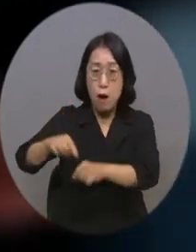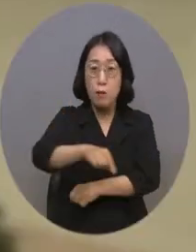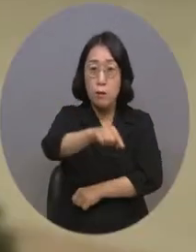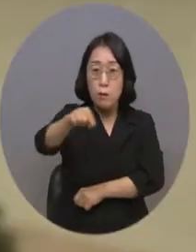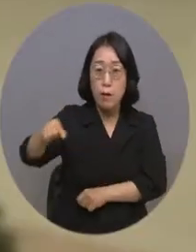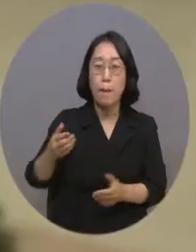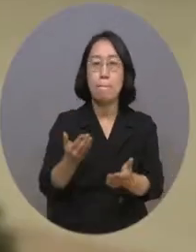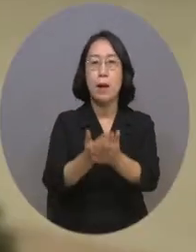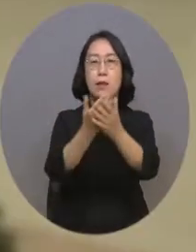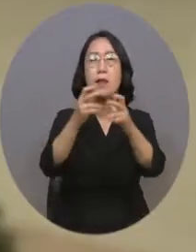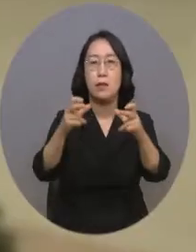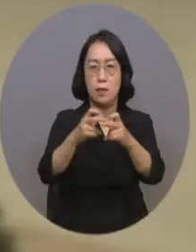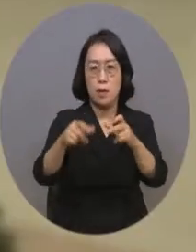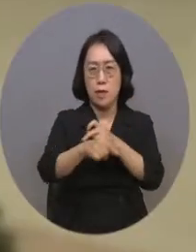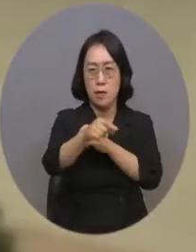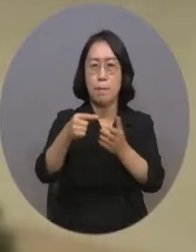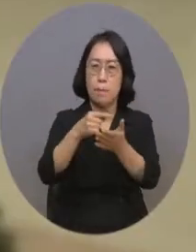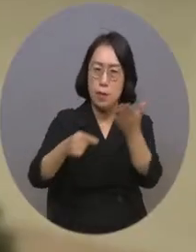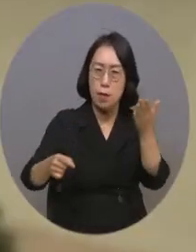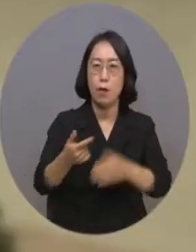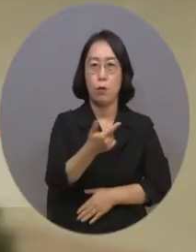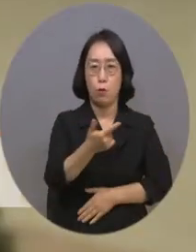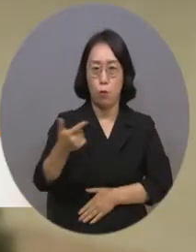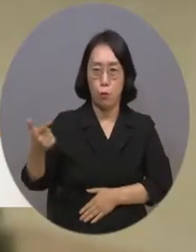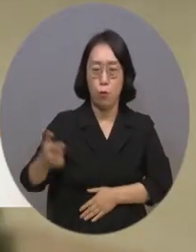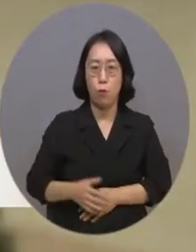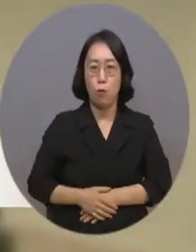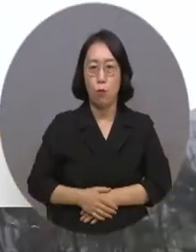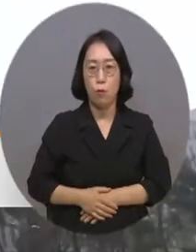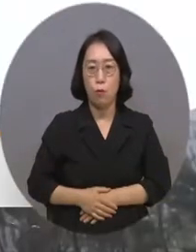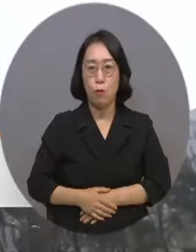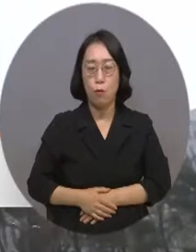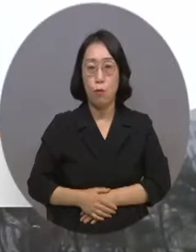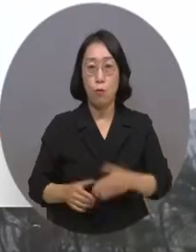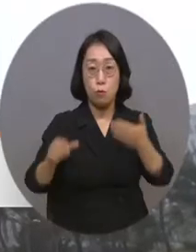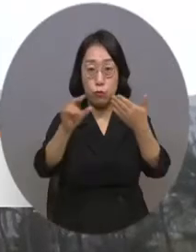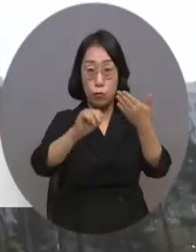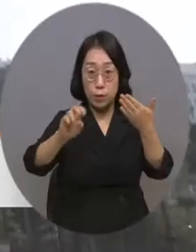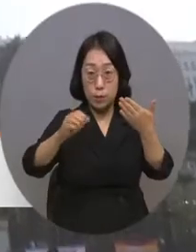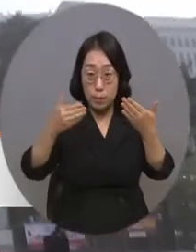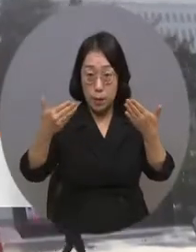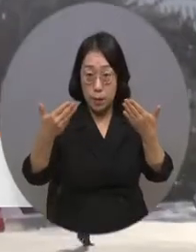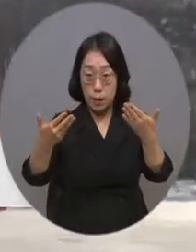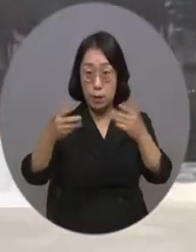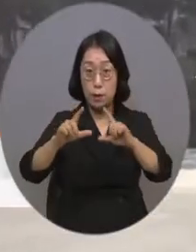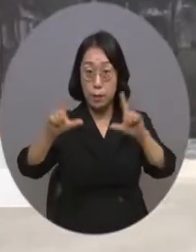발달 장애인으로 조사됐습니다. 지난달 28일 보건복지부와